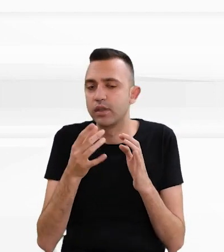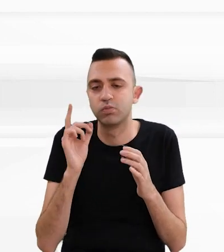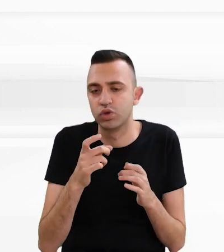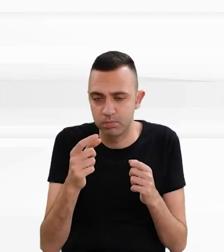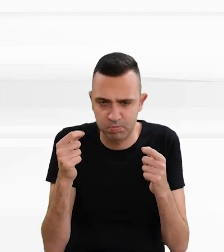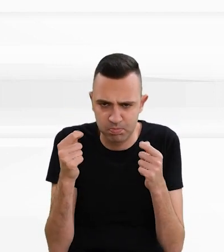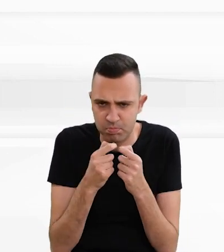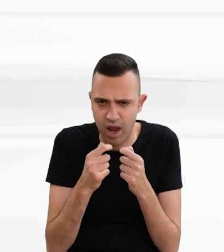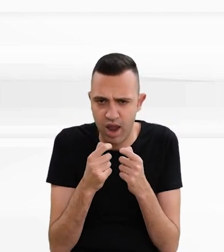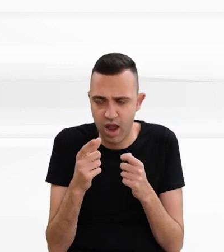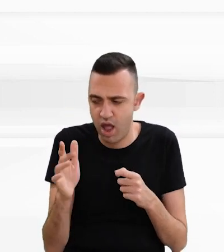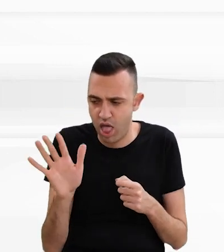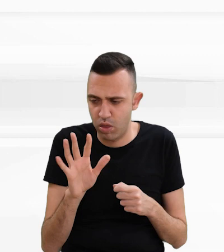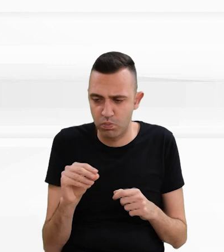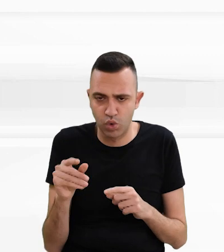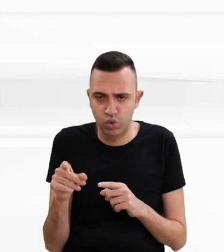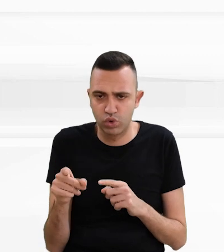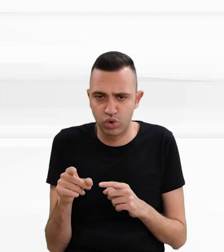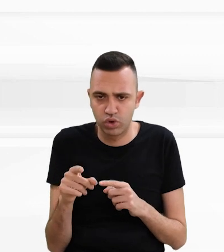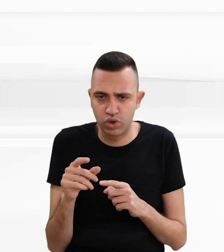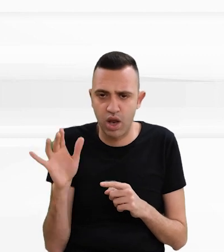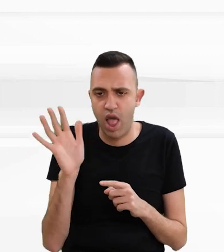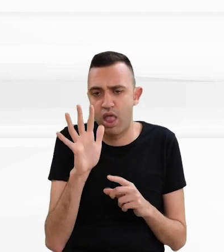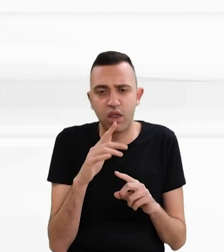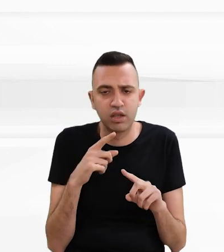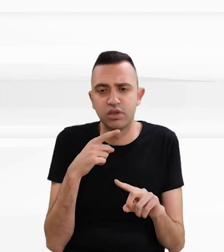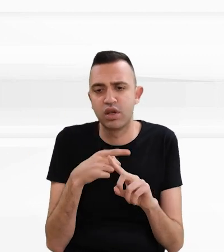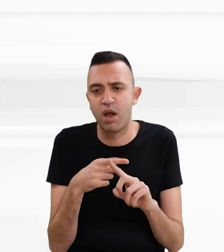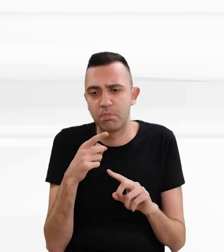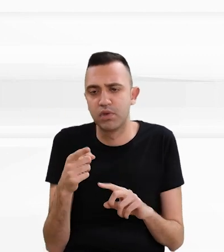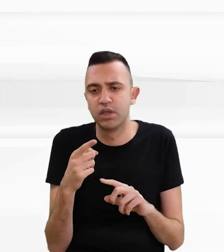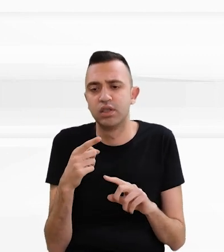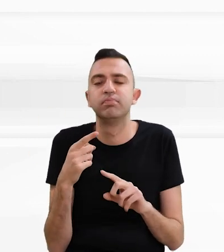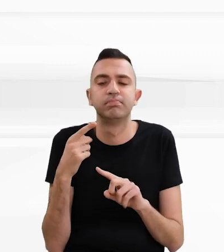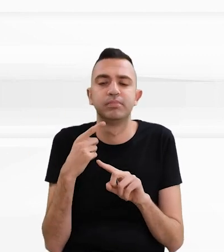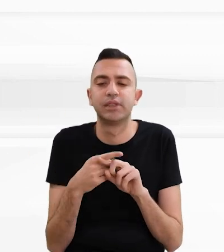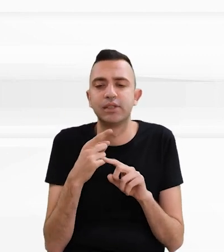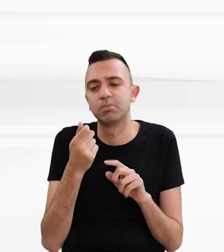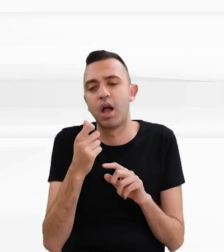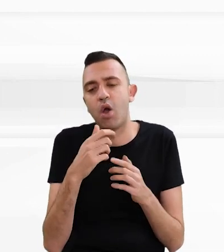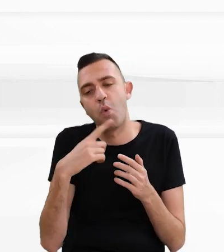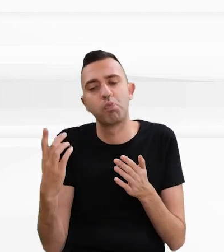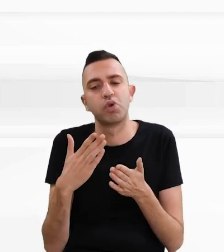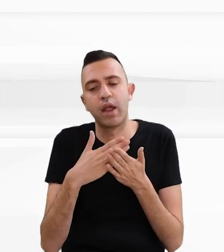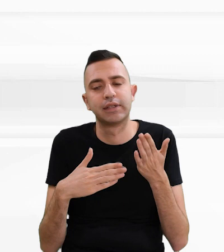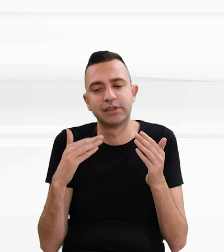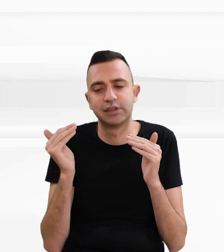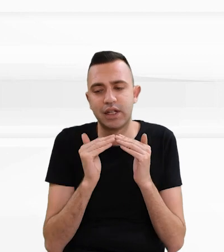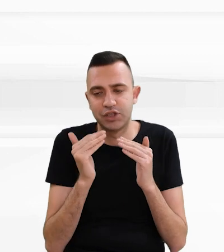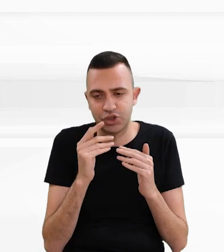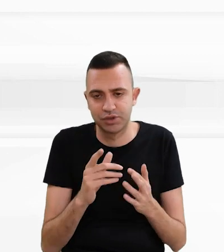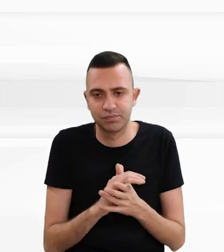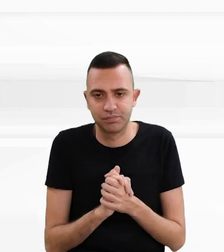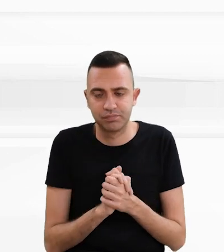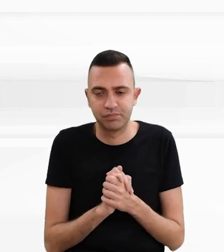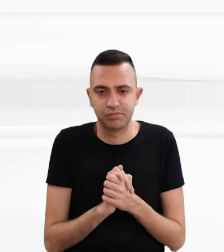şekilde parasının yarısını şöyle de bulabiliriz bu be marka kedi maması 50 liraydı Demek ki 50 çarpı ise Pro